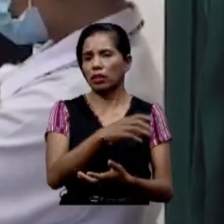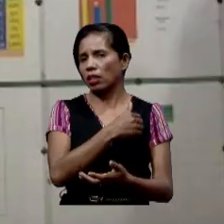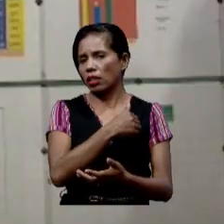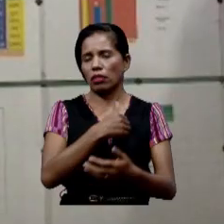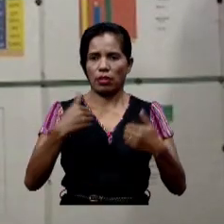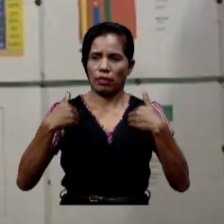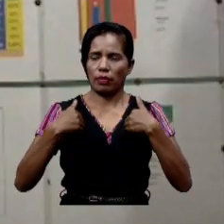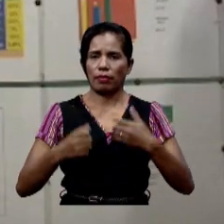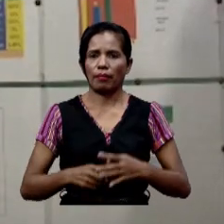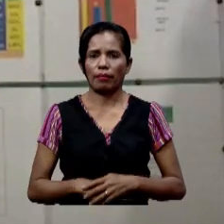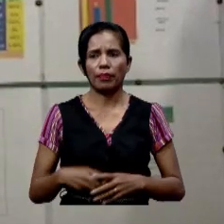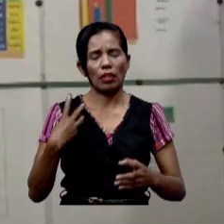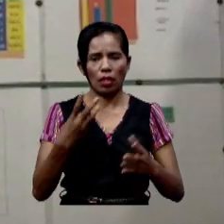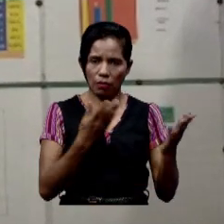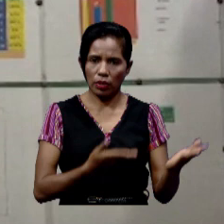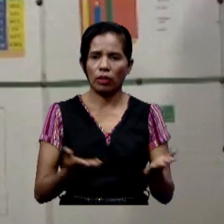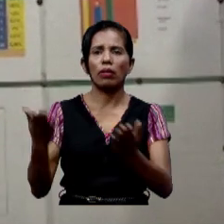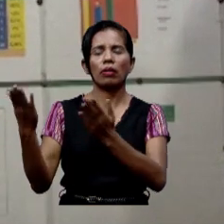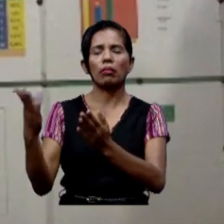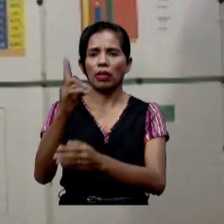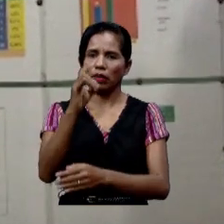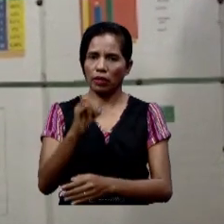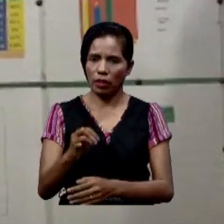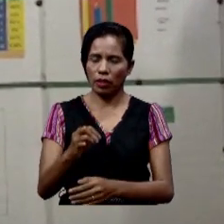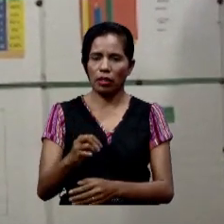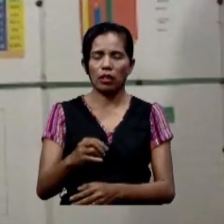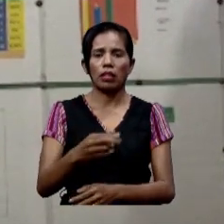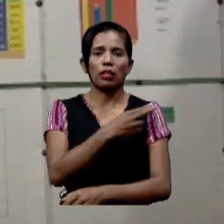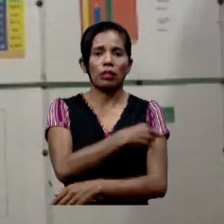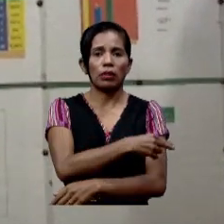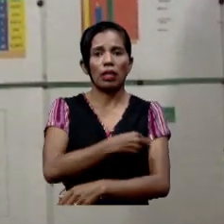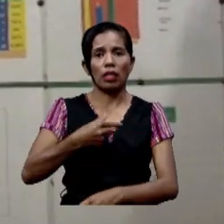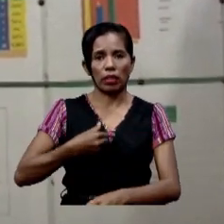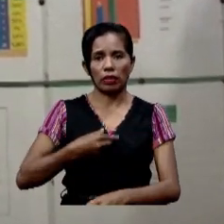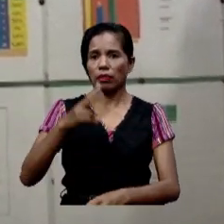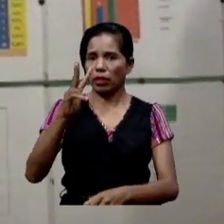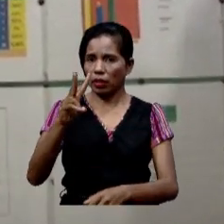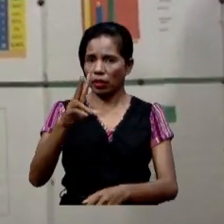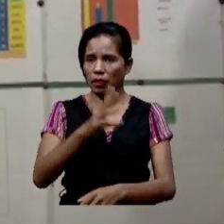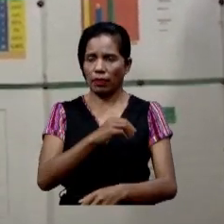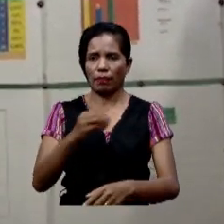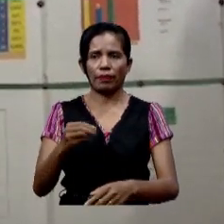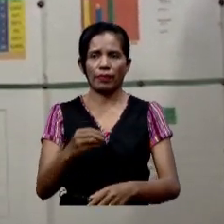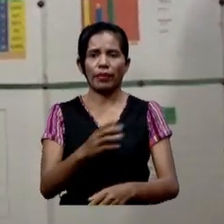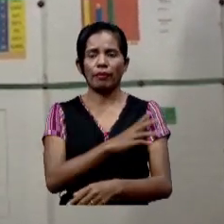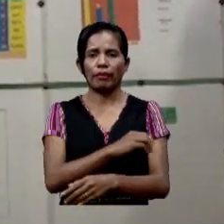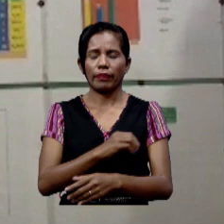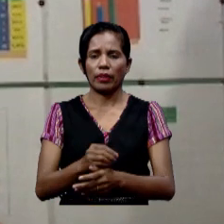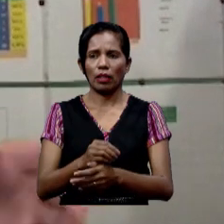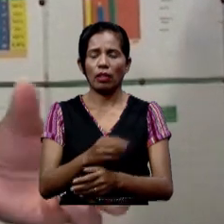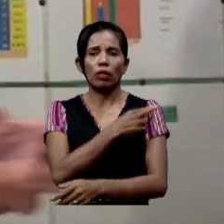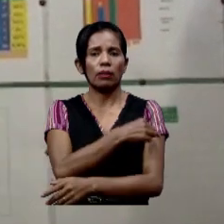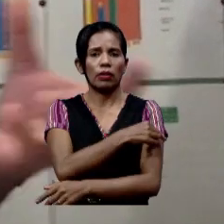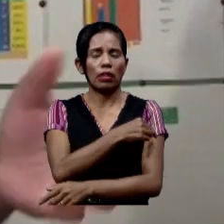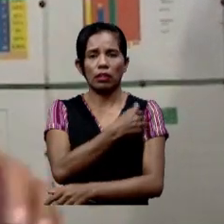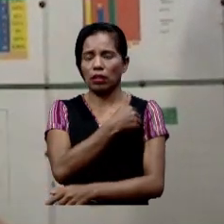be ami haruko badili tambah hospitalnya konisan sidak bele tahun ini